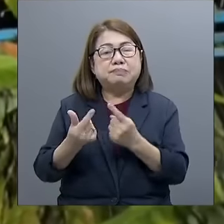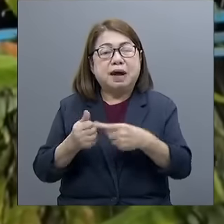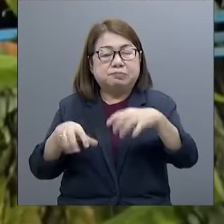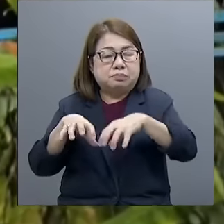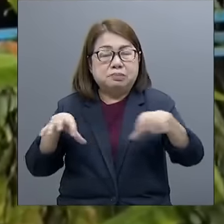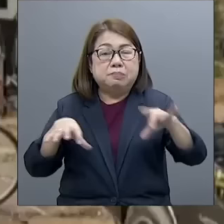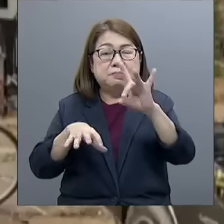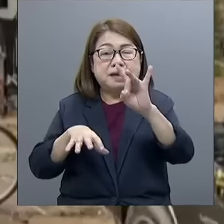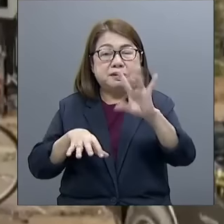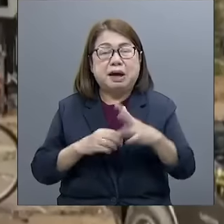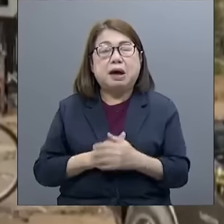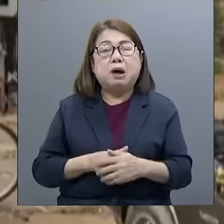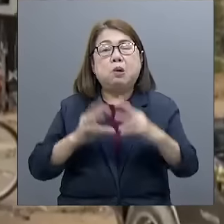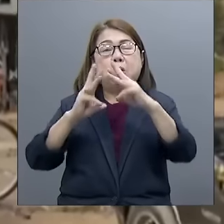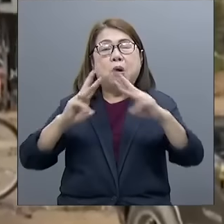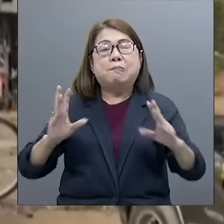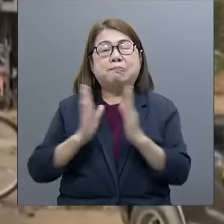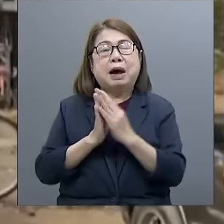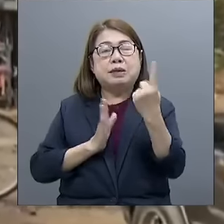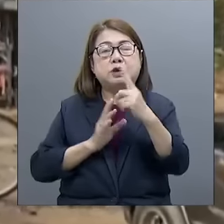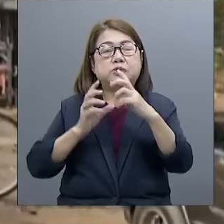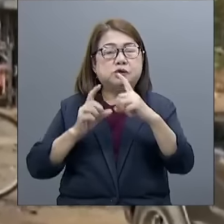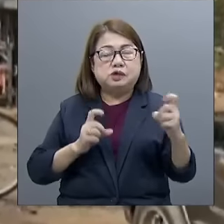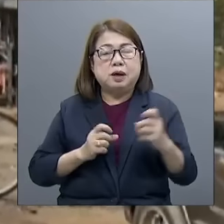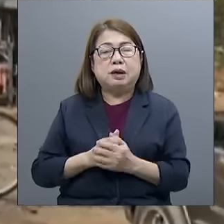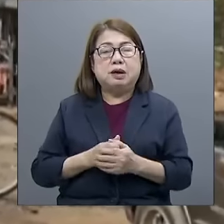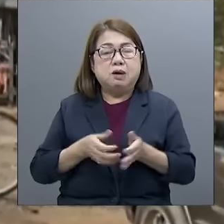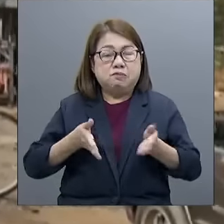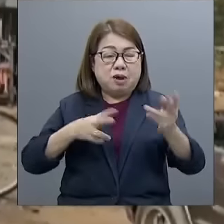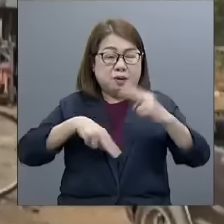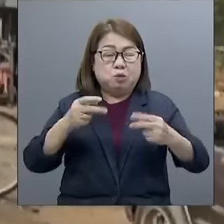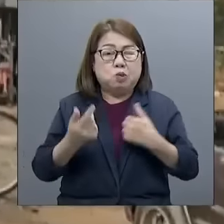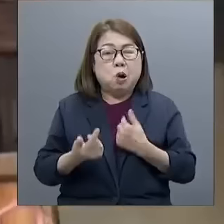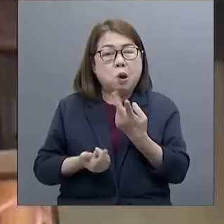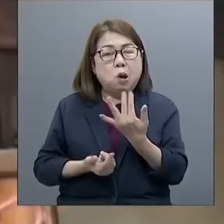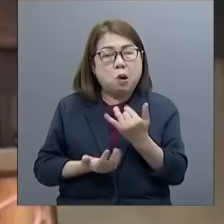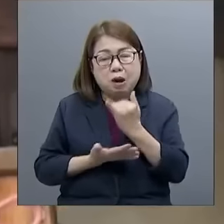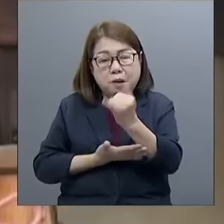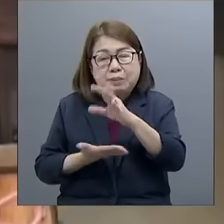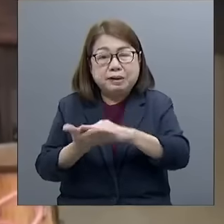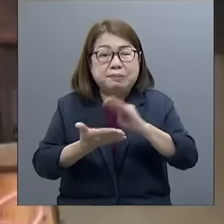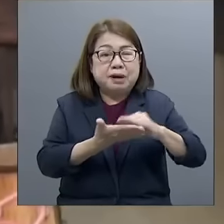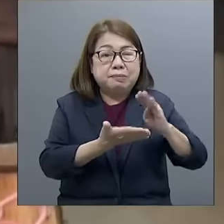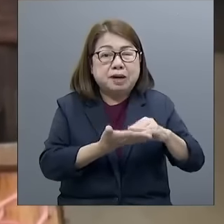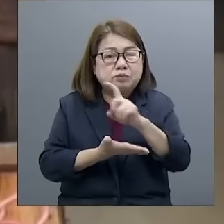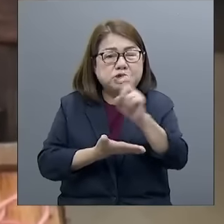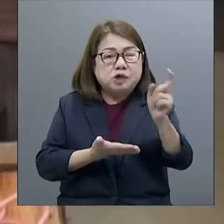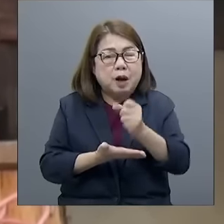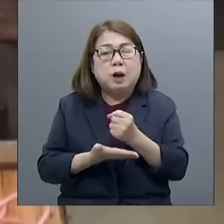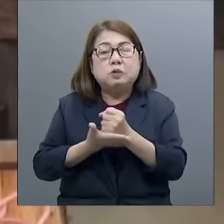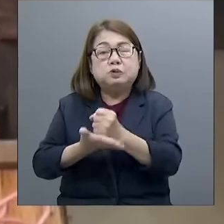ด1แห่งเบื้องต้นฝ่ายปกครองในพื้นที่อยู่ระหว่างการเข้าสำรวจความเสียหายและให้ความช่วยเหลือตามระเบียบทางราชการ